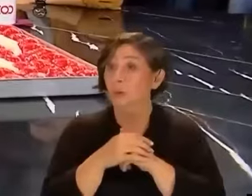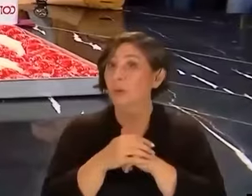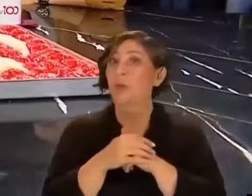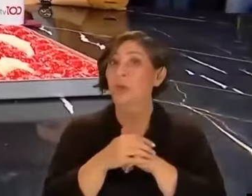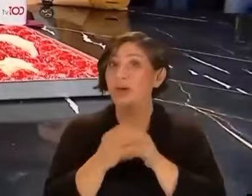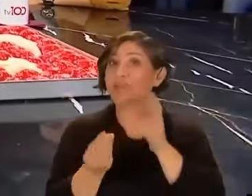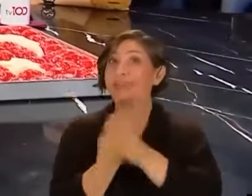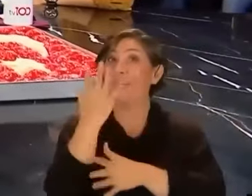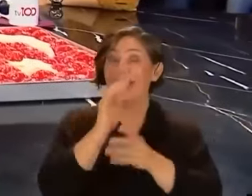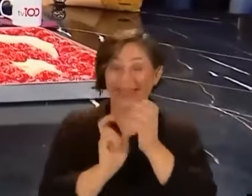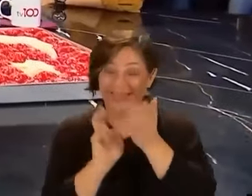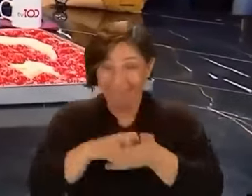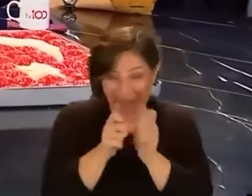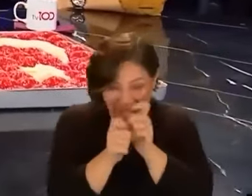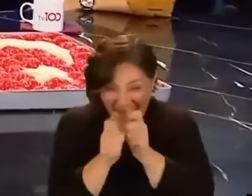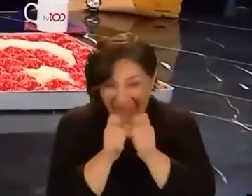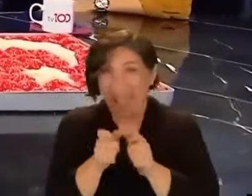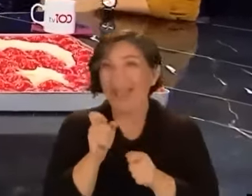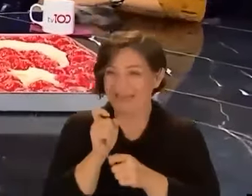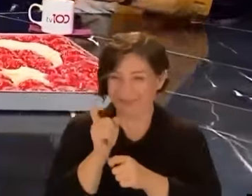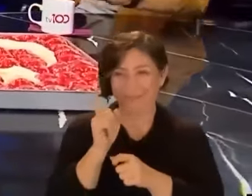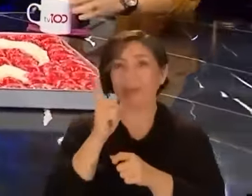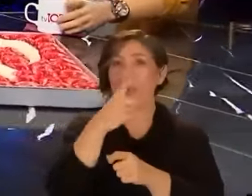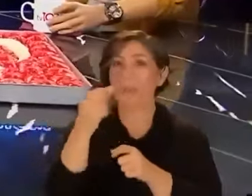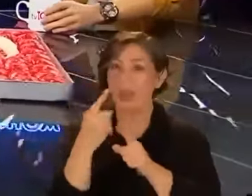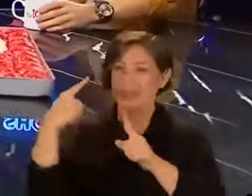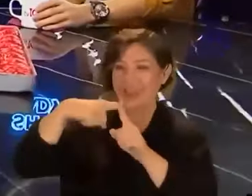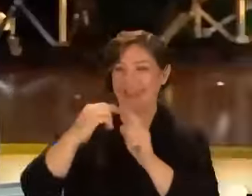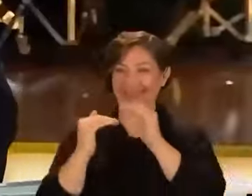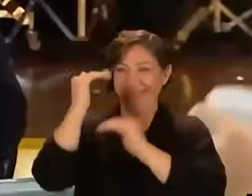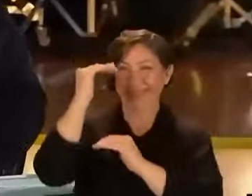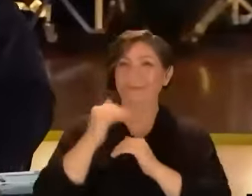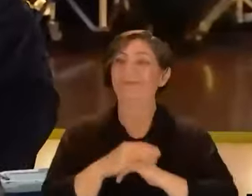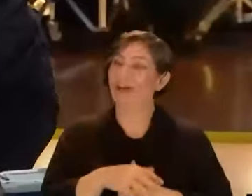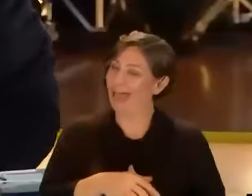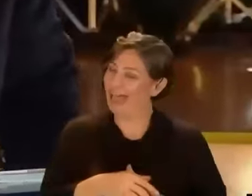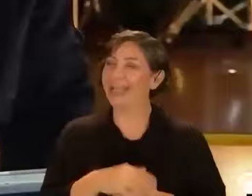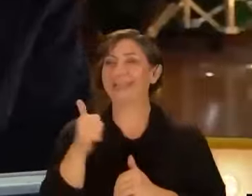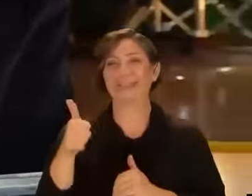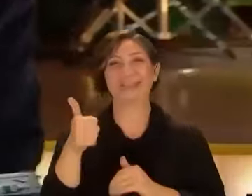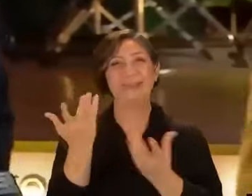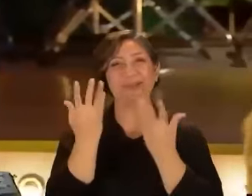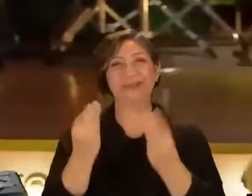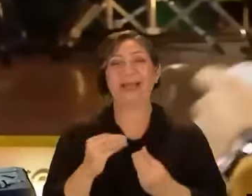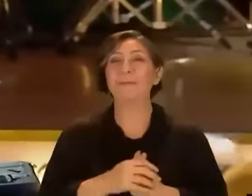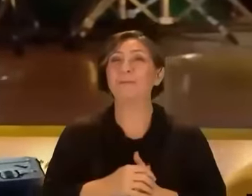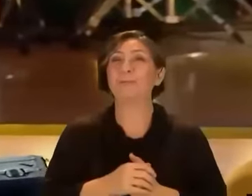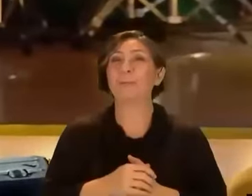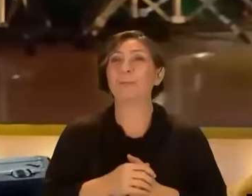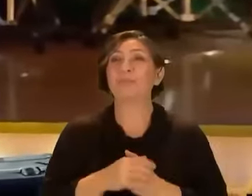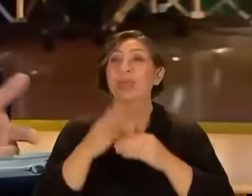Ha, sabahları kalkıp onlara bakıyor. Bir milyon daha artmış, bir milyon daha artmış. Vay, çok güzelmiş.